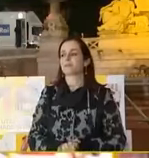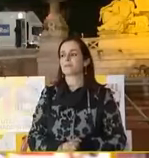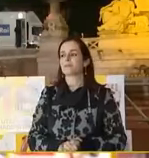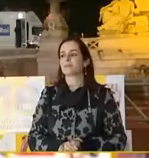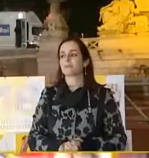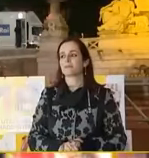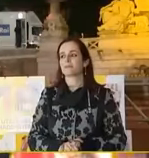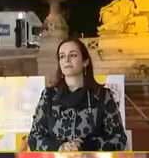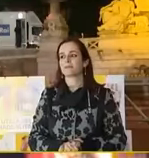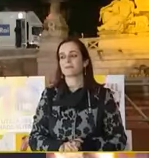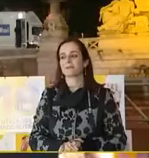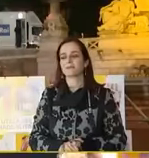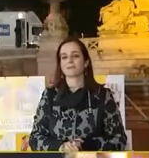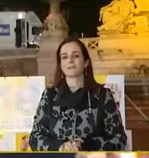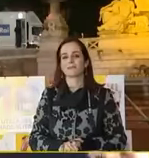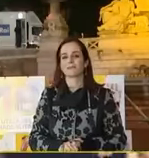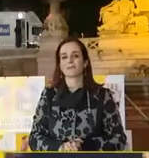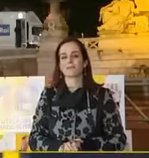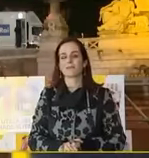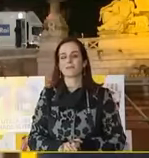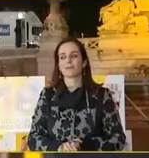Credo.